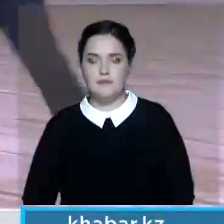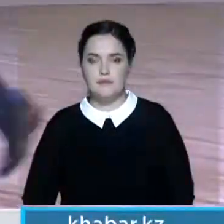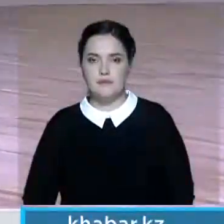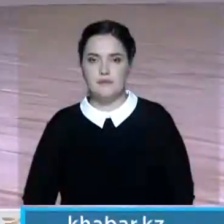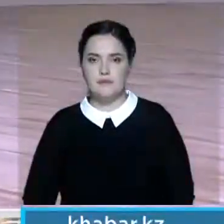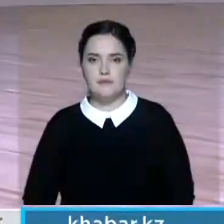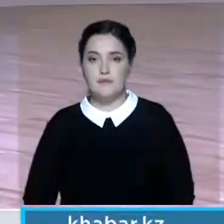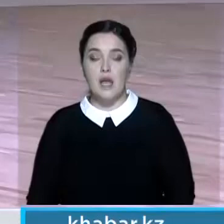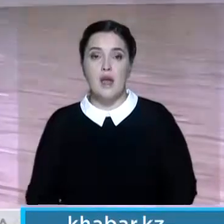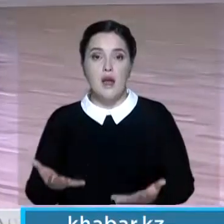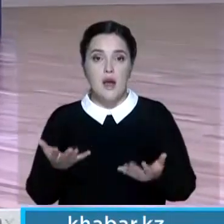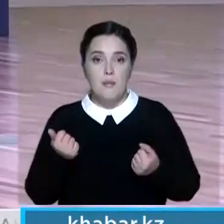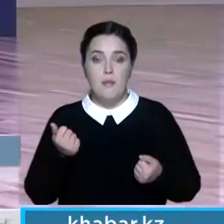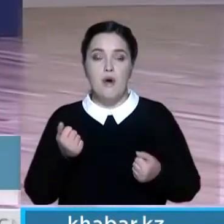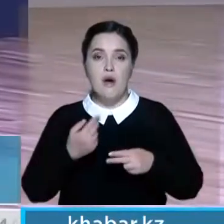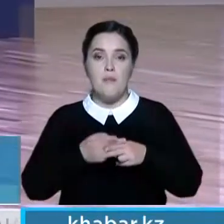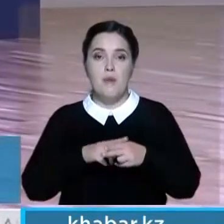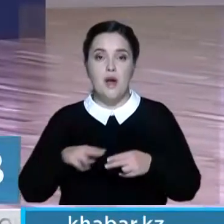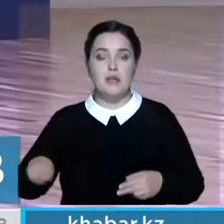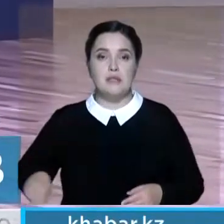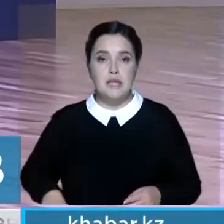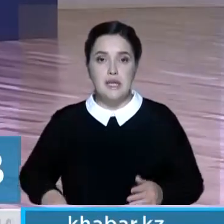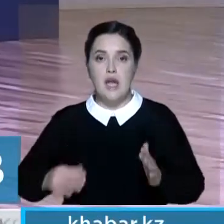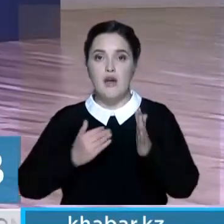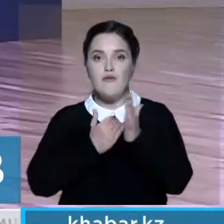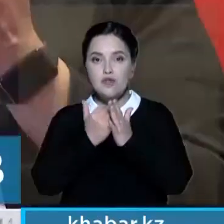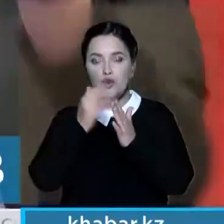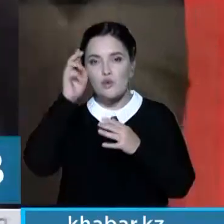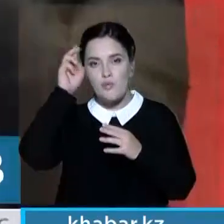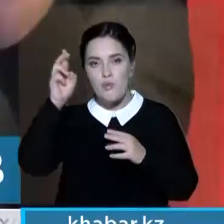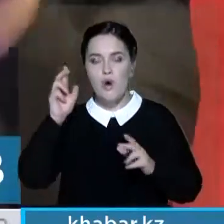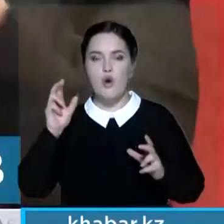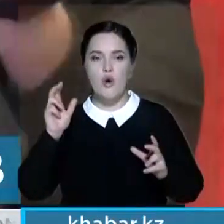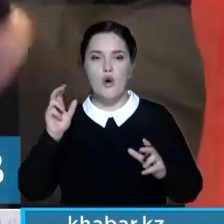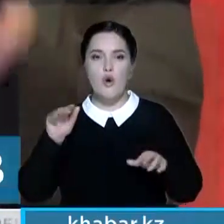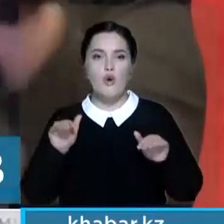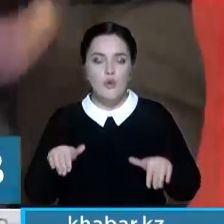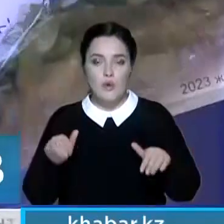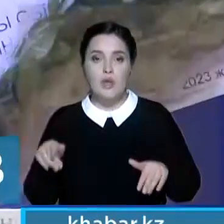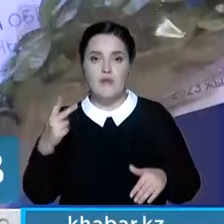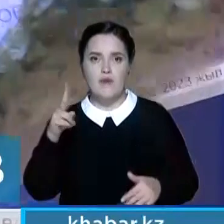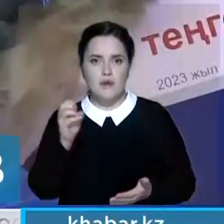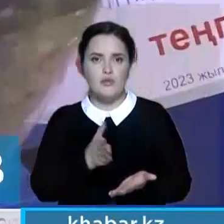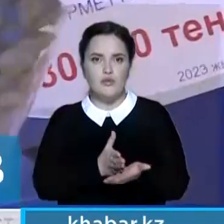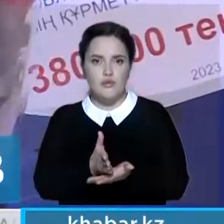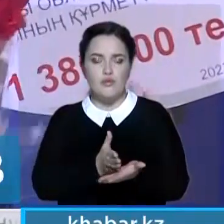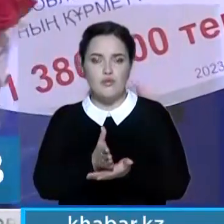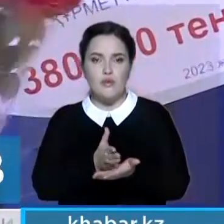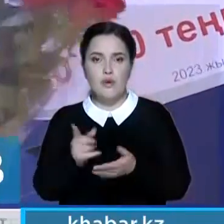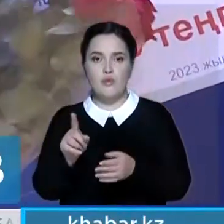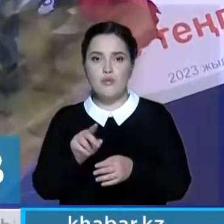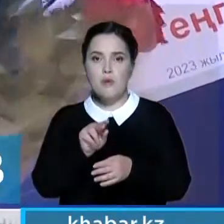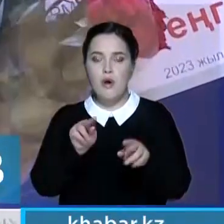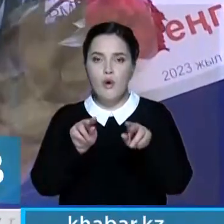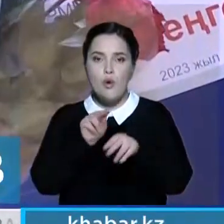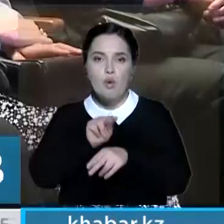Один из обладателей почетного звания – директор высшего гуманитарного колледжа. Более 20 лет Изжан Амиров возглавляет учебное заведение, где готовит учителей,